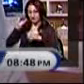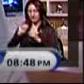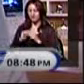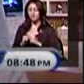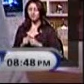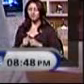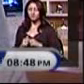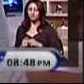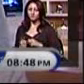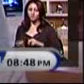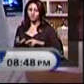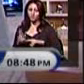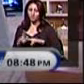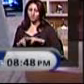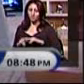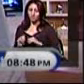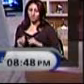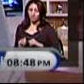إسكندرية.